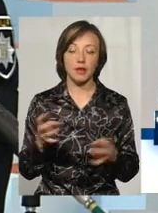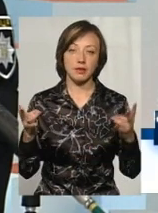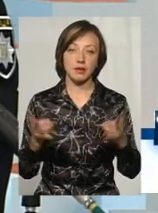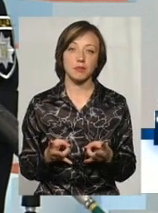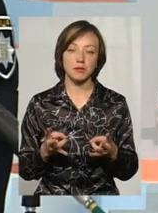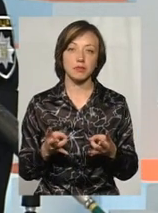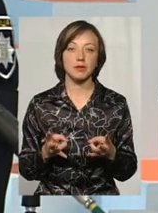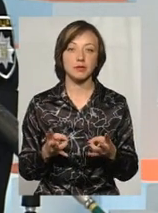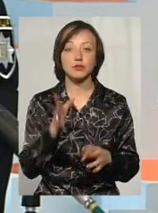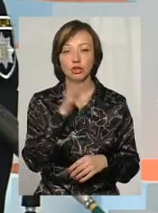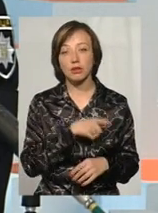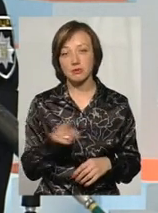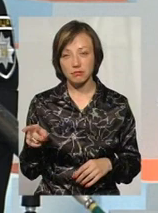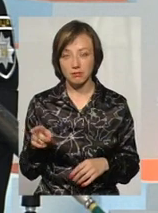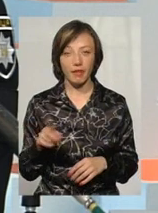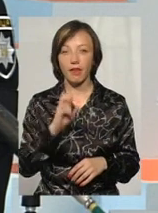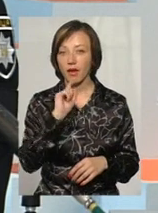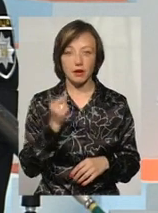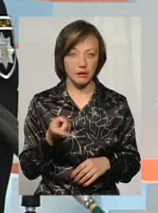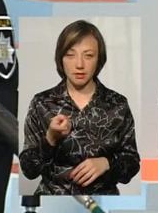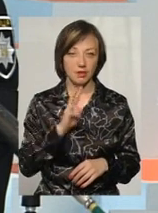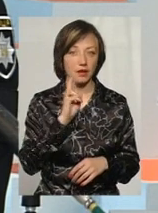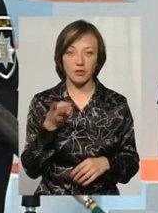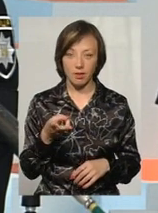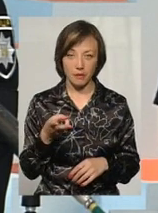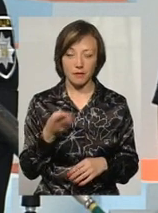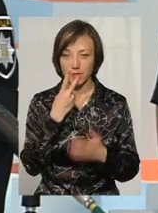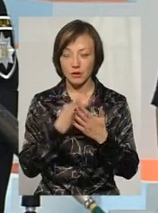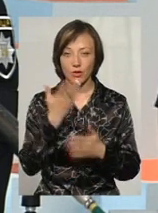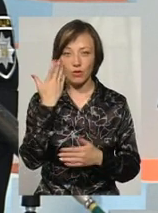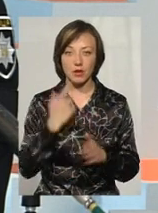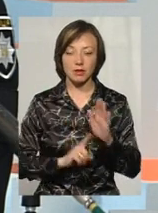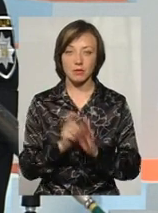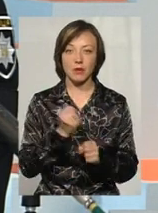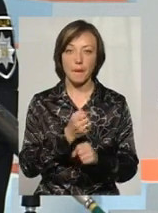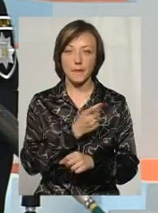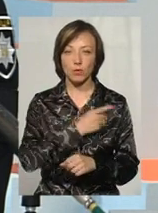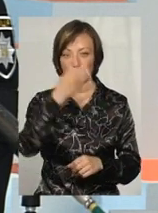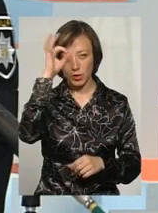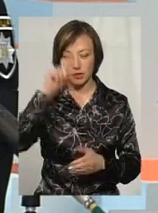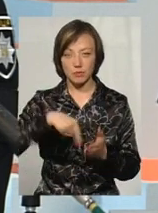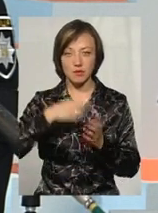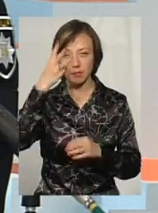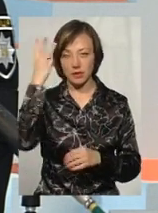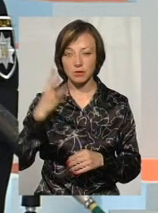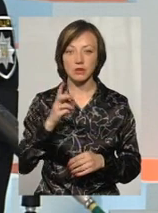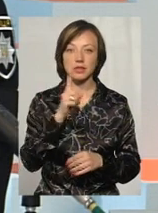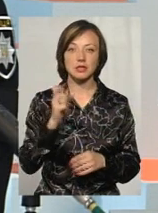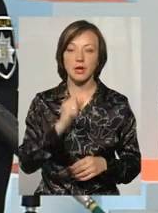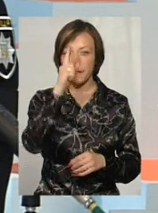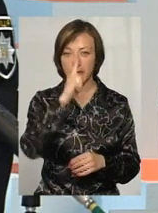цього потрібен час. Не рік, не два. Бачите, коли навіть запрацювала патрульна поліція в місті Хмельницькому, то за